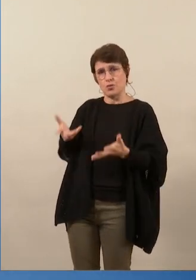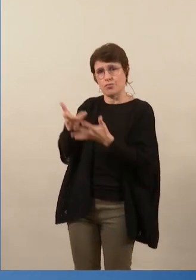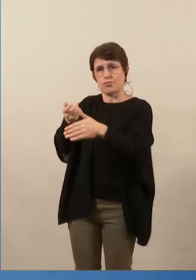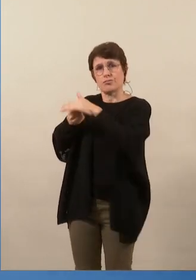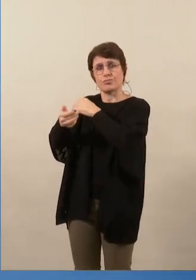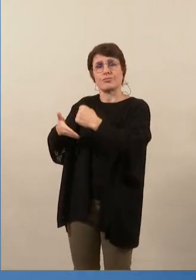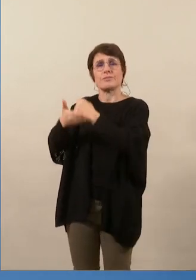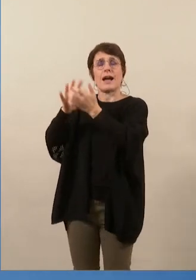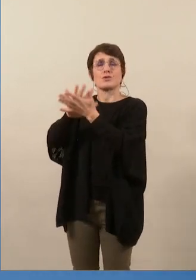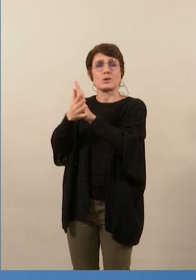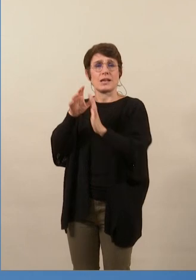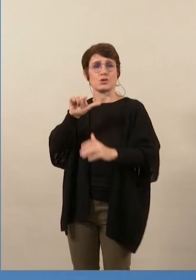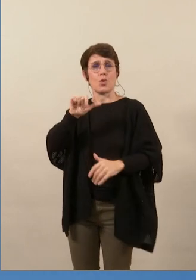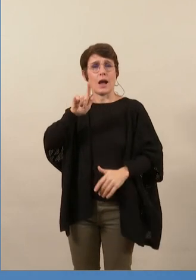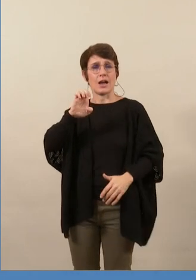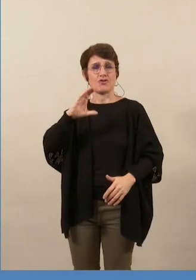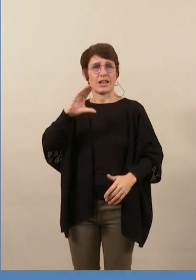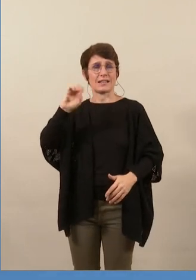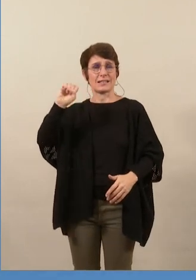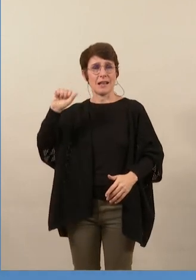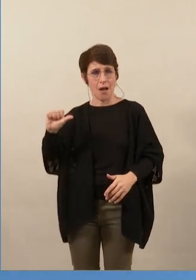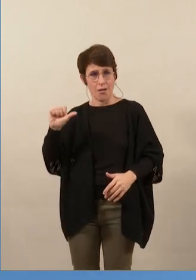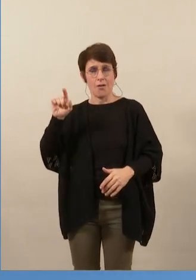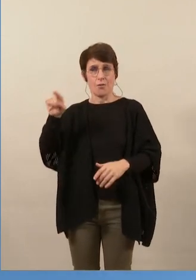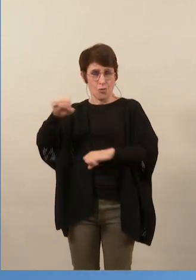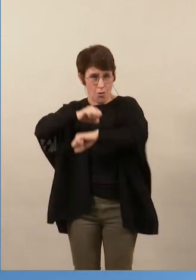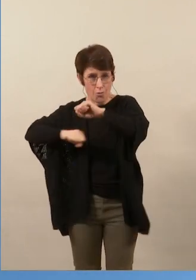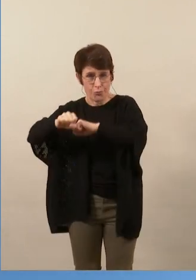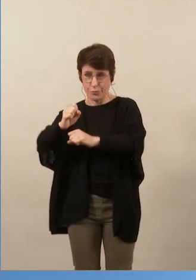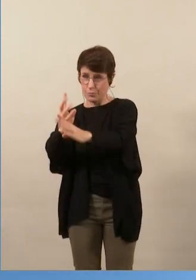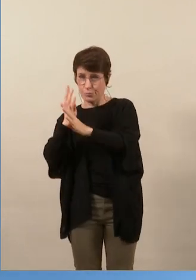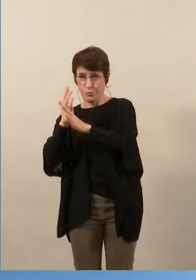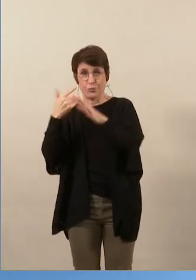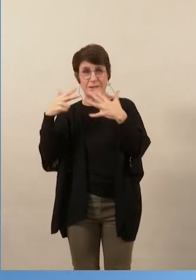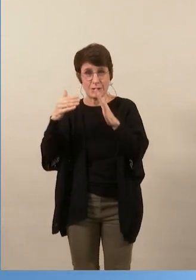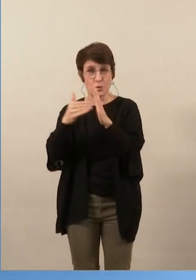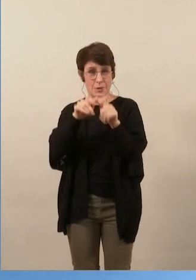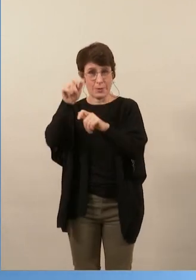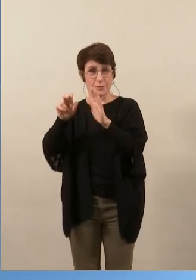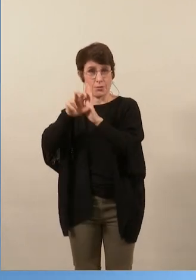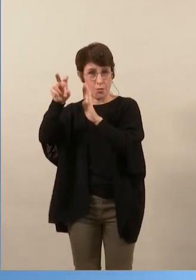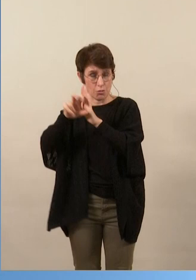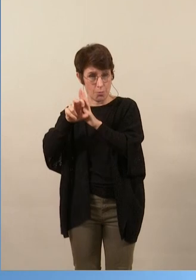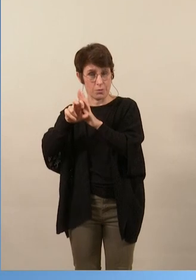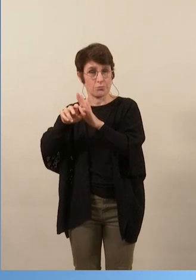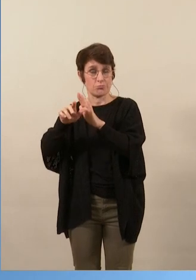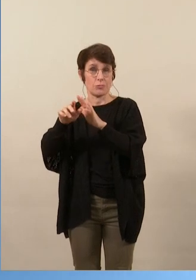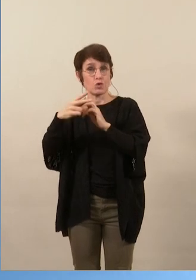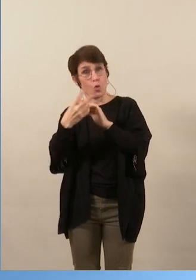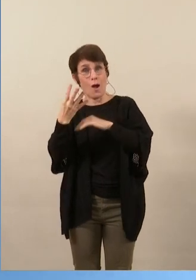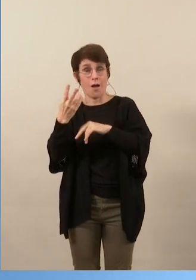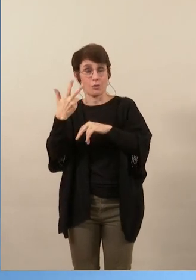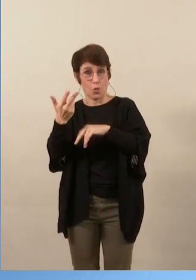euh acteur du soin pour 18000 grenblois dont 3 sur qu dans issu des quartiers